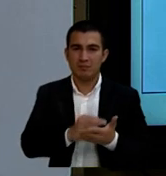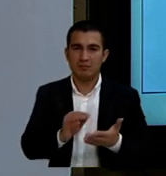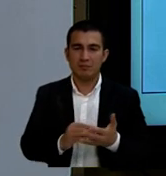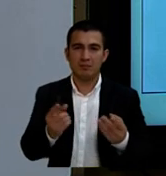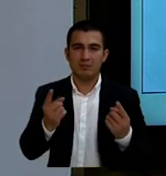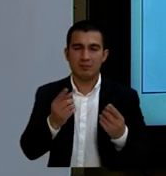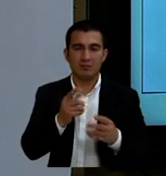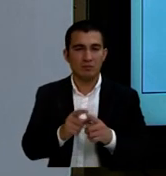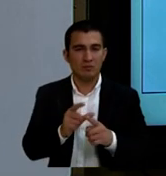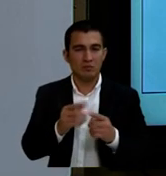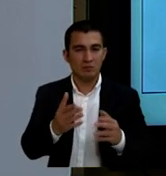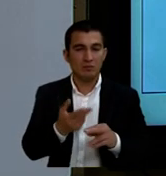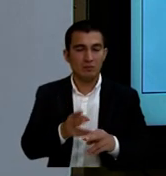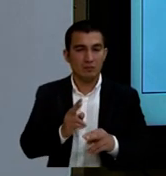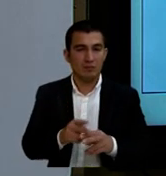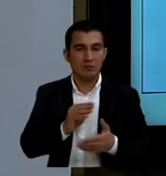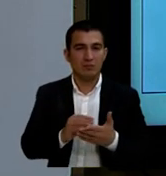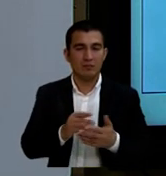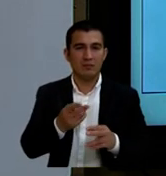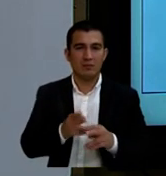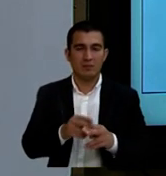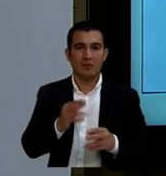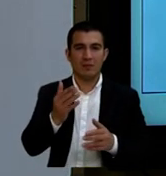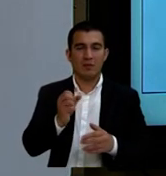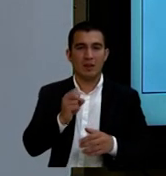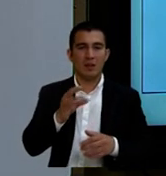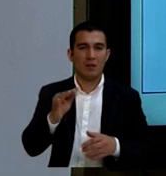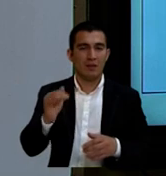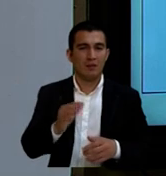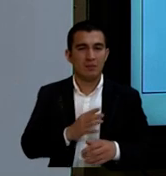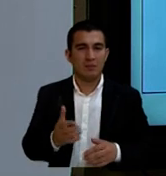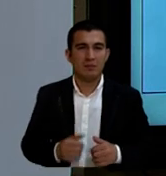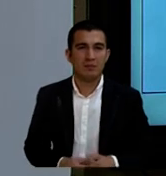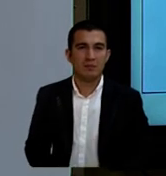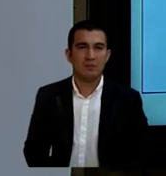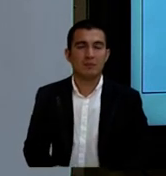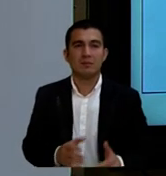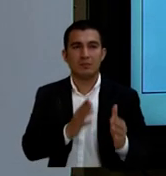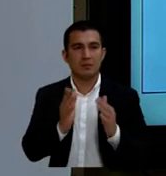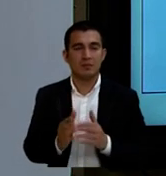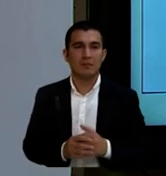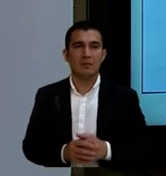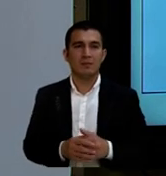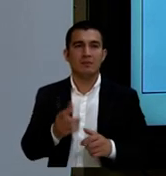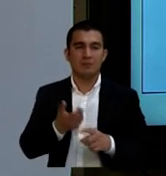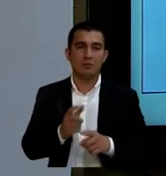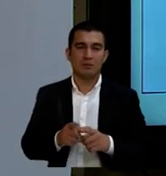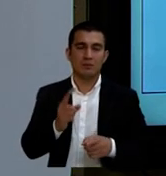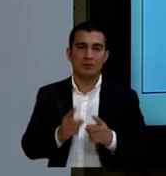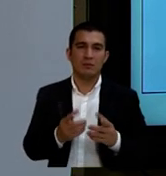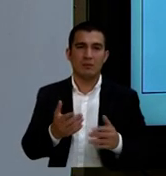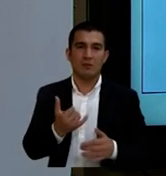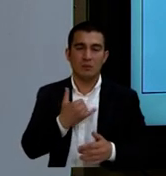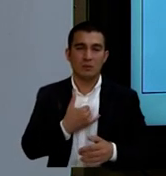so'zlarning, birikmalarning takrorlanishi bu anafora edi yodingizda bo'lsa. Ana endi haqiqatda bizga